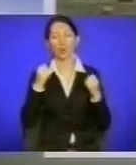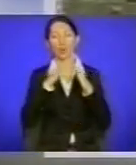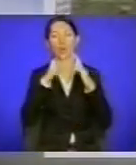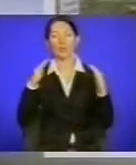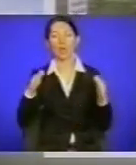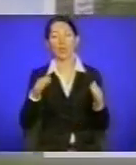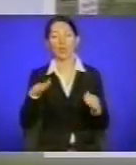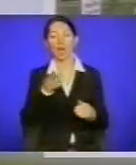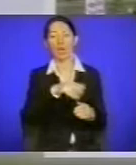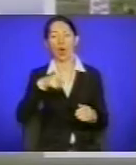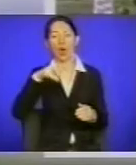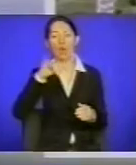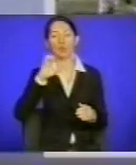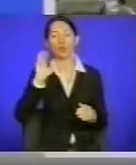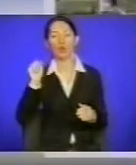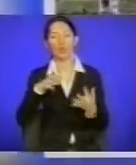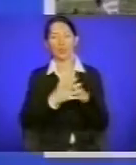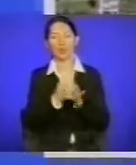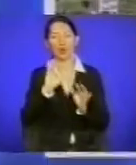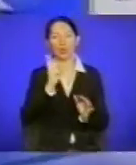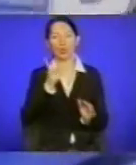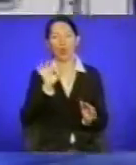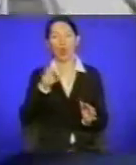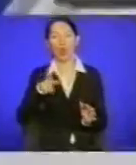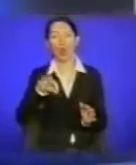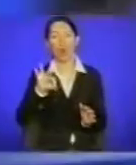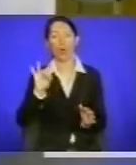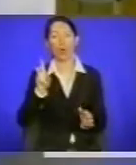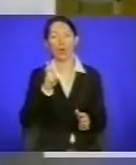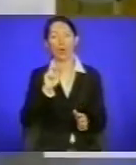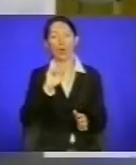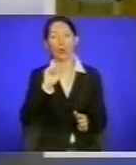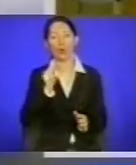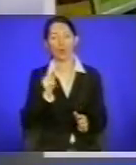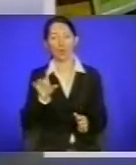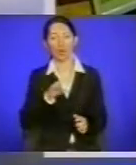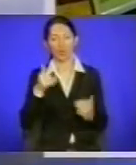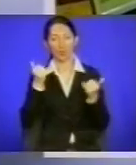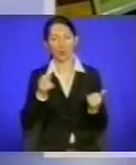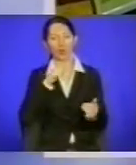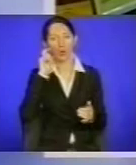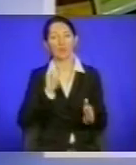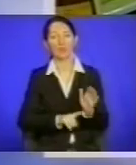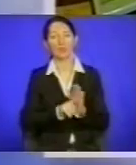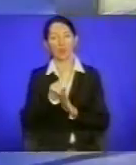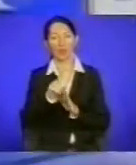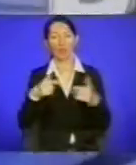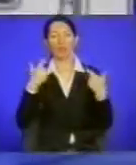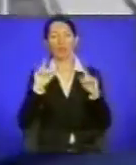краю «Лісовий», що у селі Скоморохи Бучацького району. Сьогодні в Україні стартувала вступна